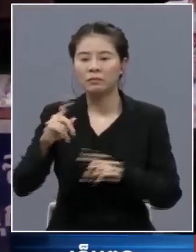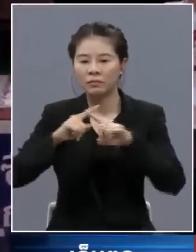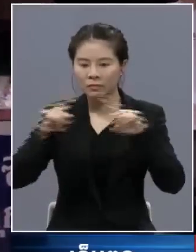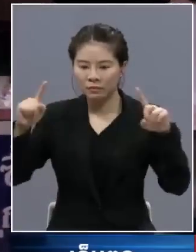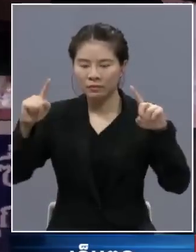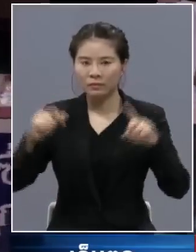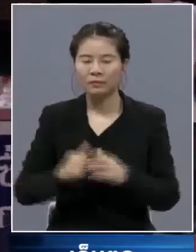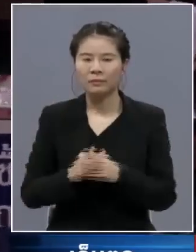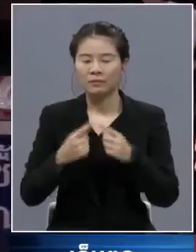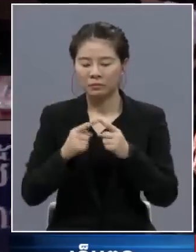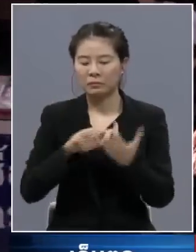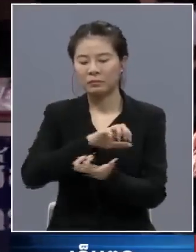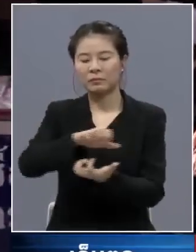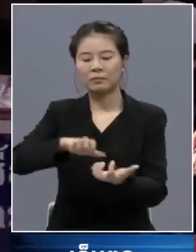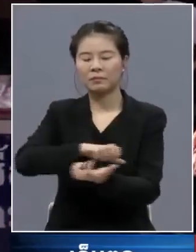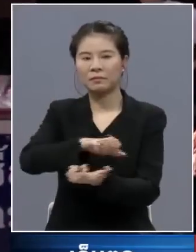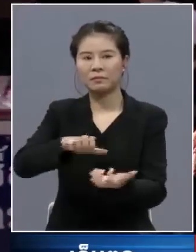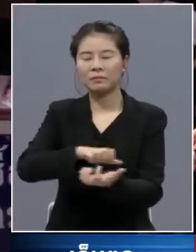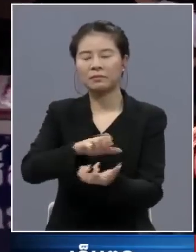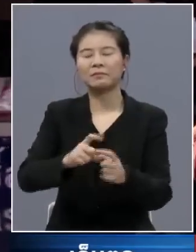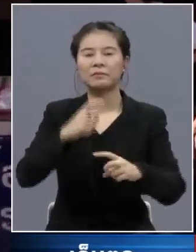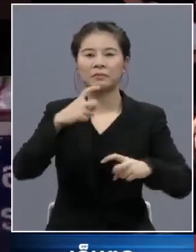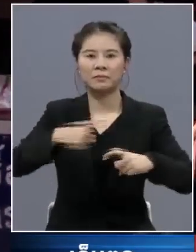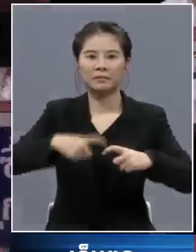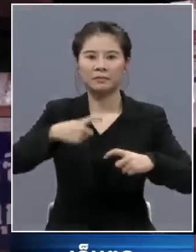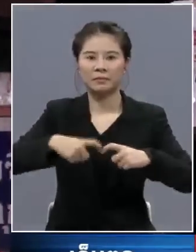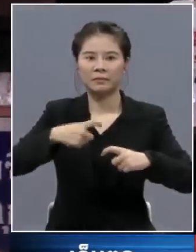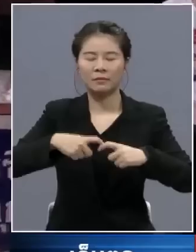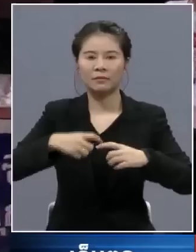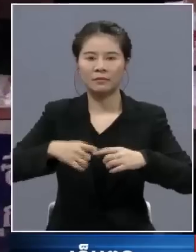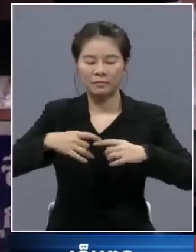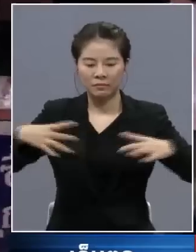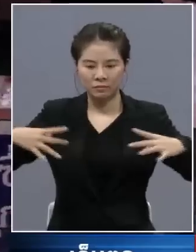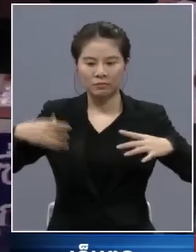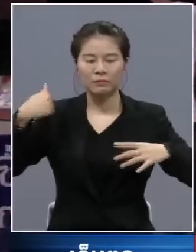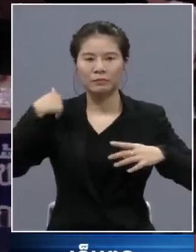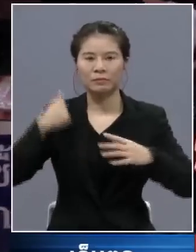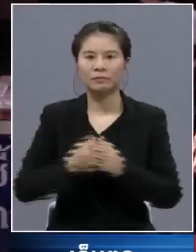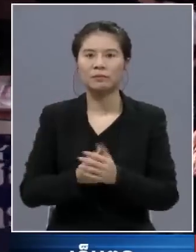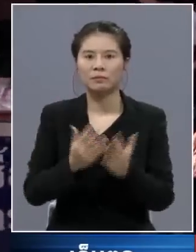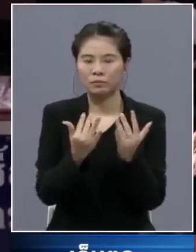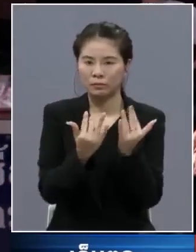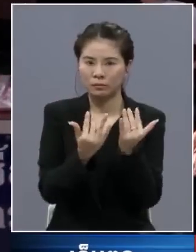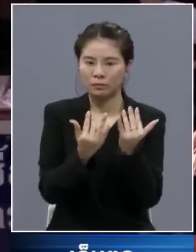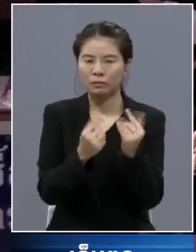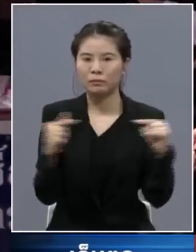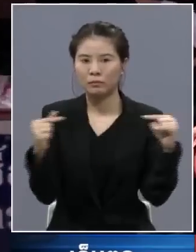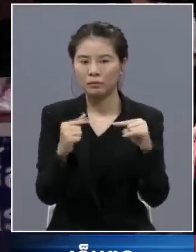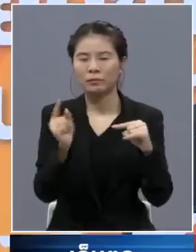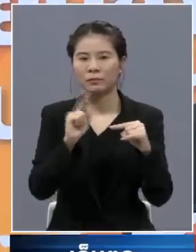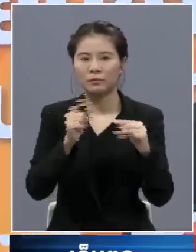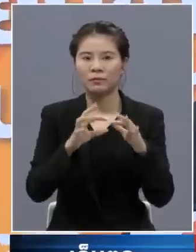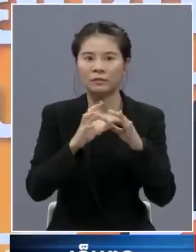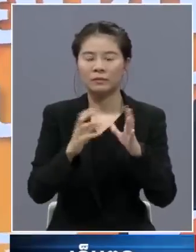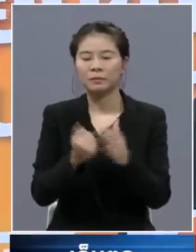ราวนี้การที่จะผสมรวมกันเนี่ยมันเป็นเรื่องยากมากนะฮะอาจจะต้องมีสักช่วงเวลานึงแหละที่เขาจะต้องแบบทำเวิร์กช็